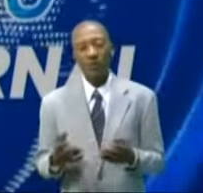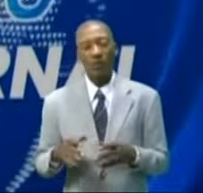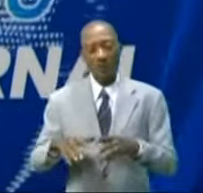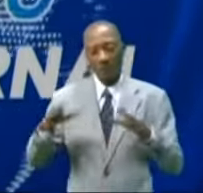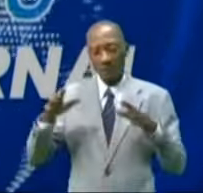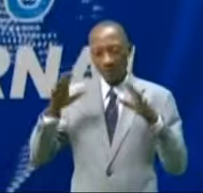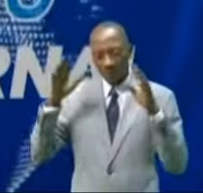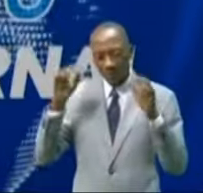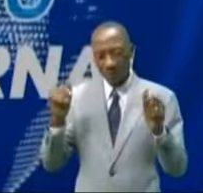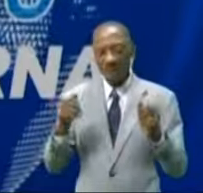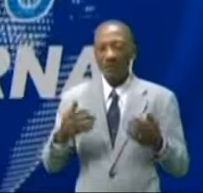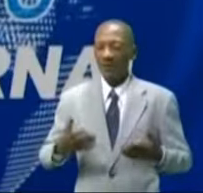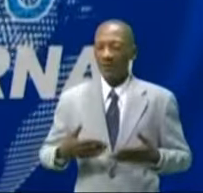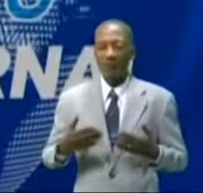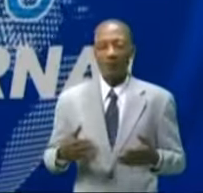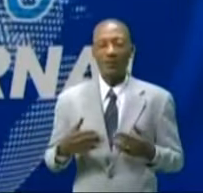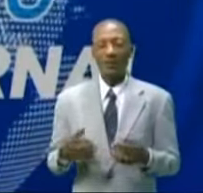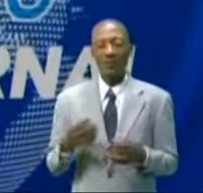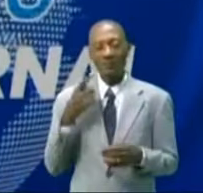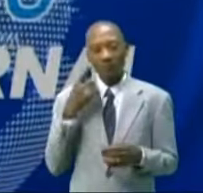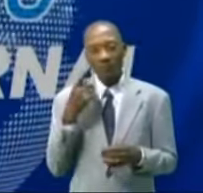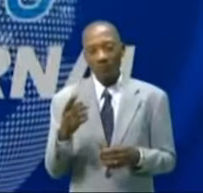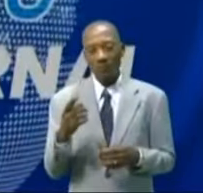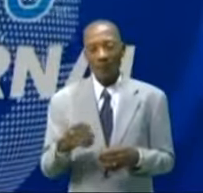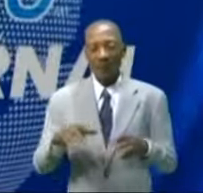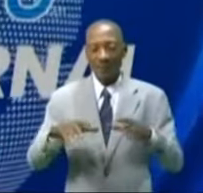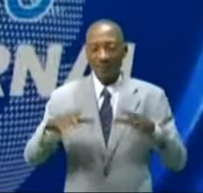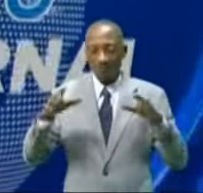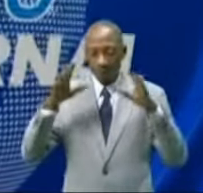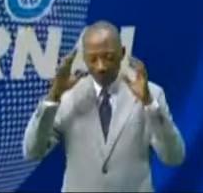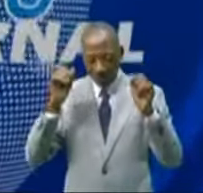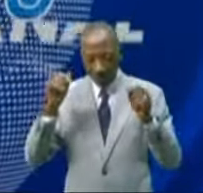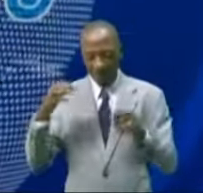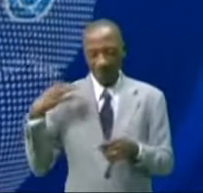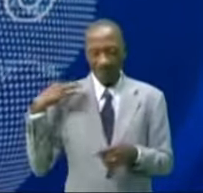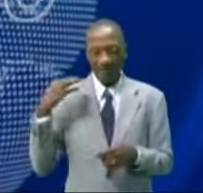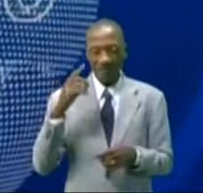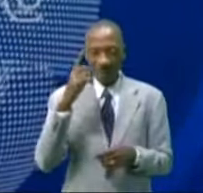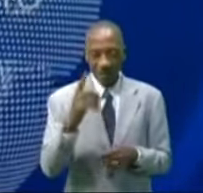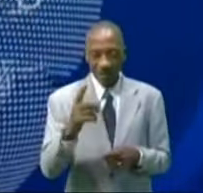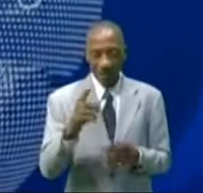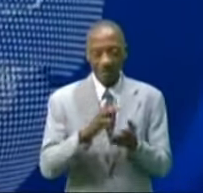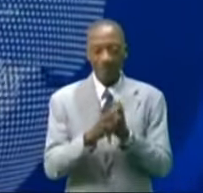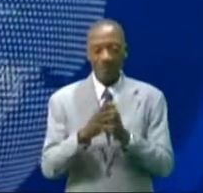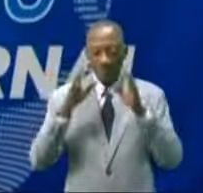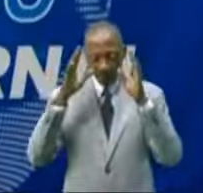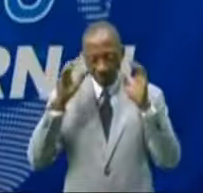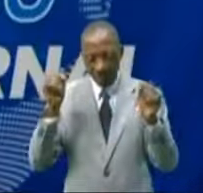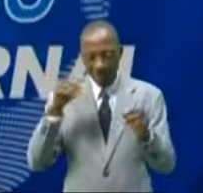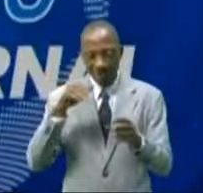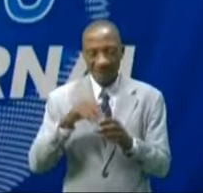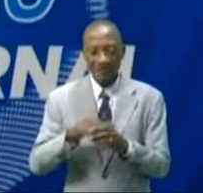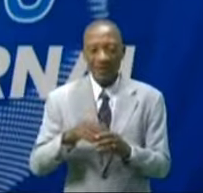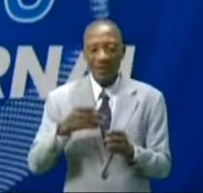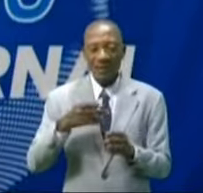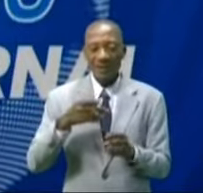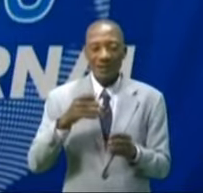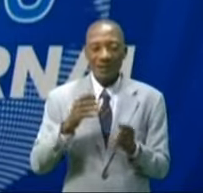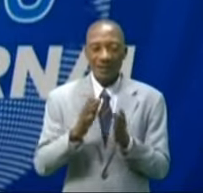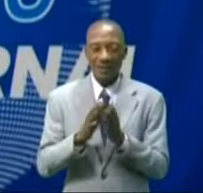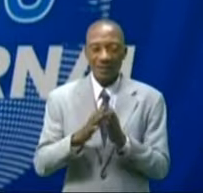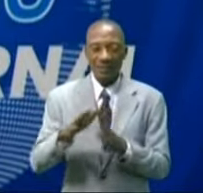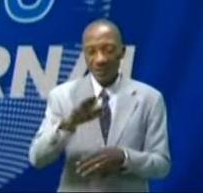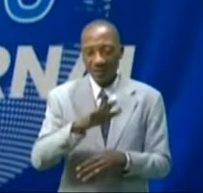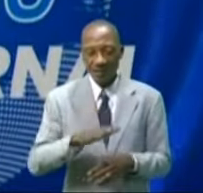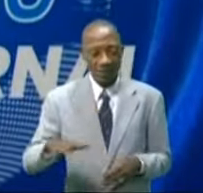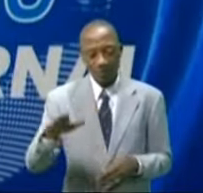l'Union sacrée au poste des présidents de l'Assemblée nationale. Notre confrère Jean-Pierre Ndolo Demazou a parcouru ses